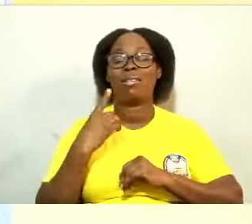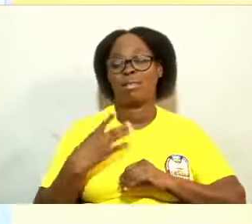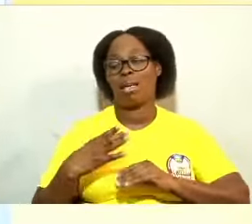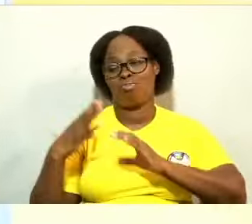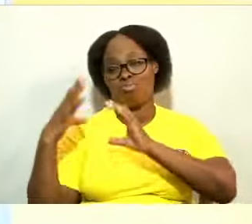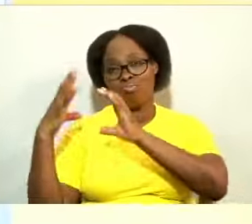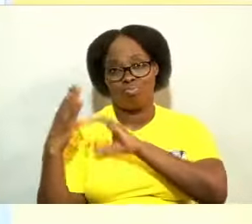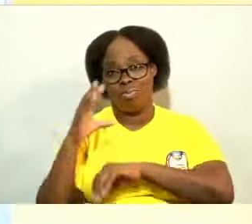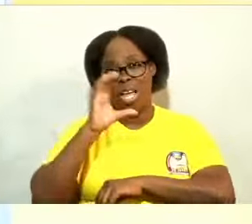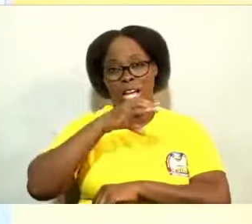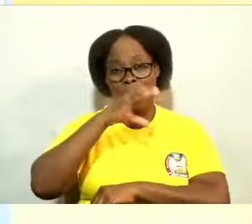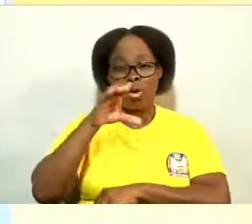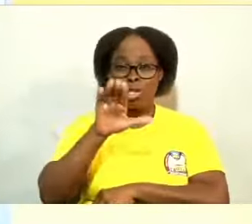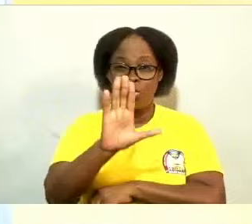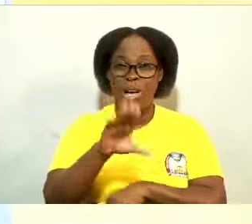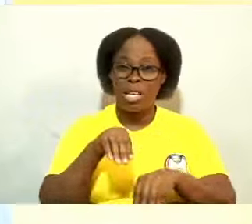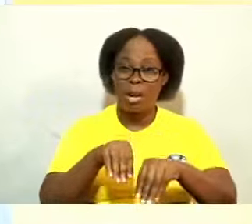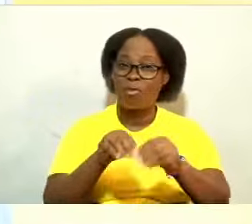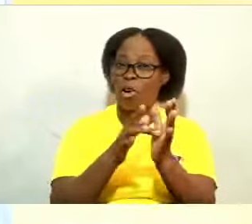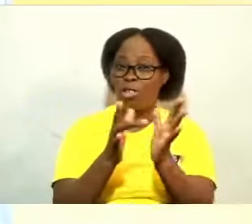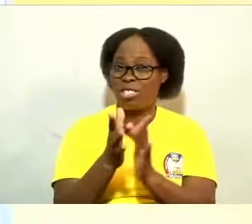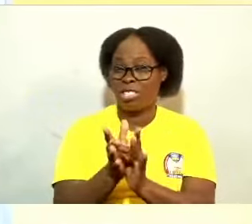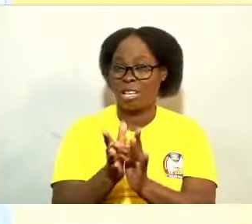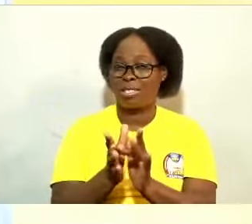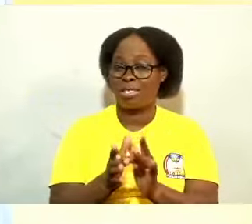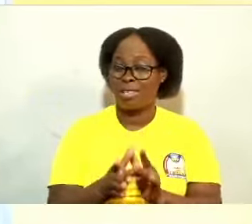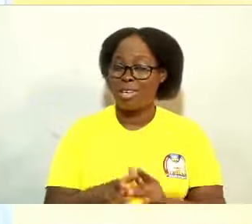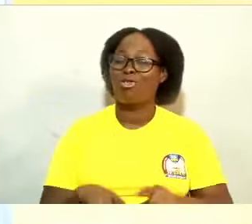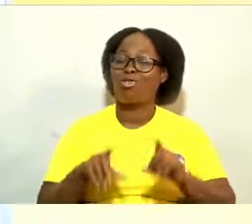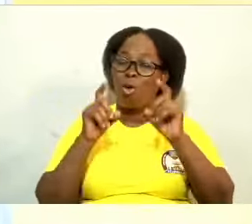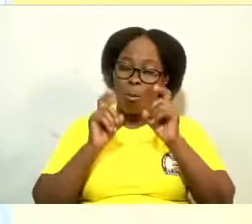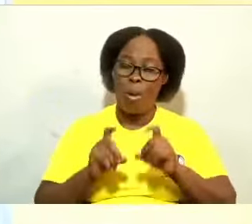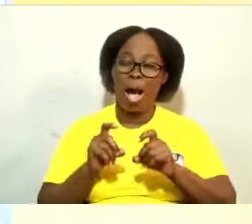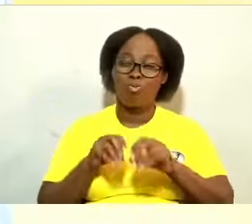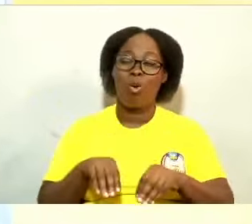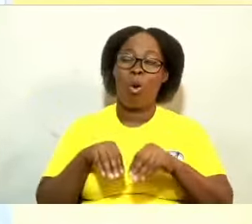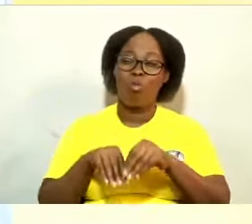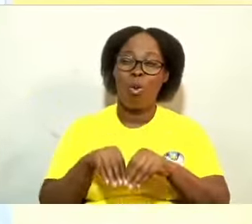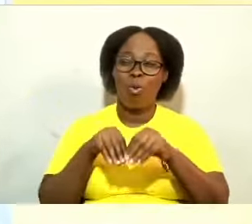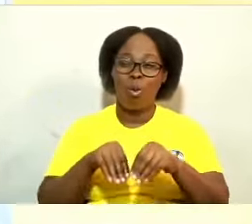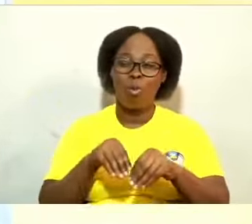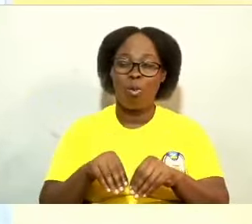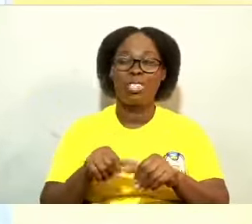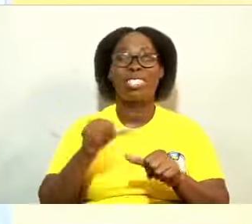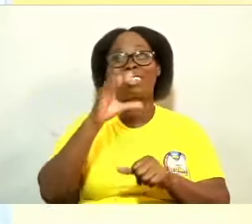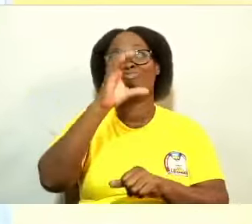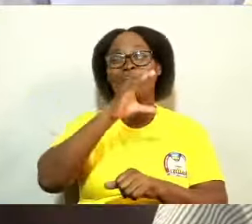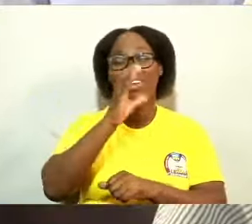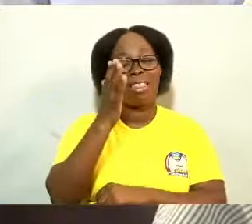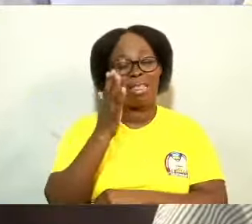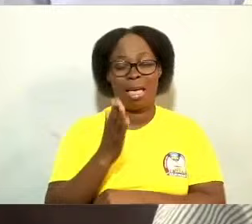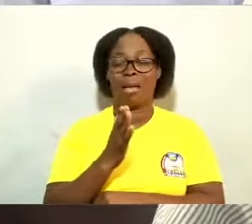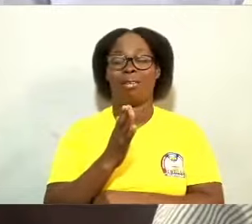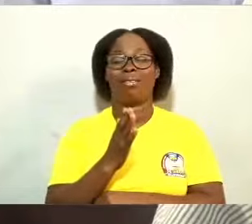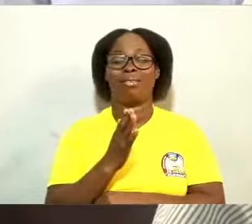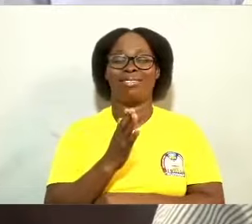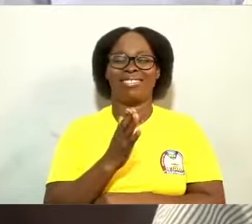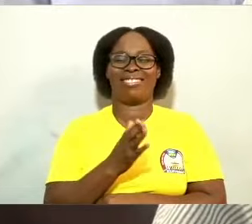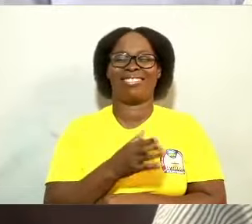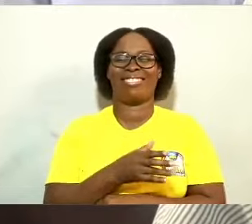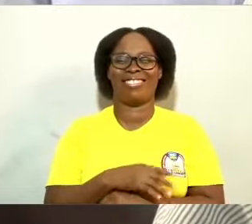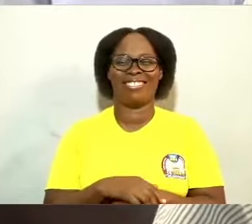wako unifate. Jitwike mwanaume huyo mpaka Calvary, na ukifika Calvary anakusurubisha.